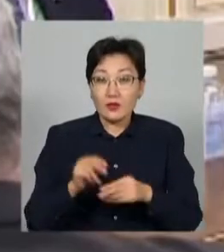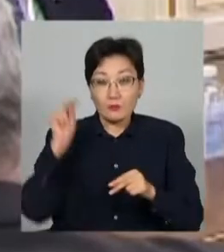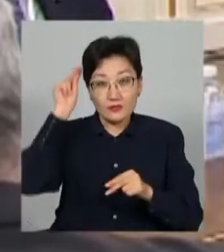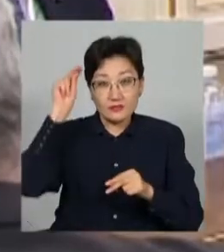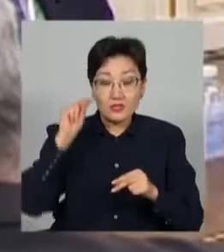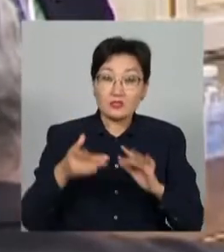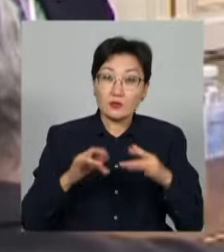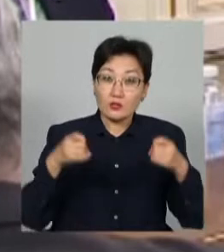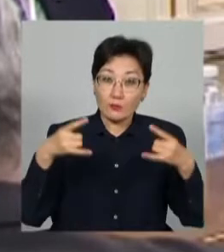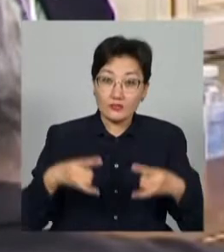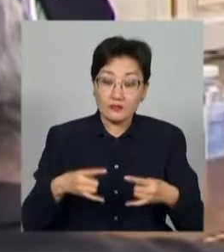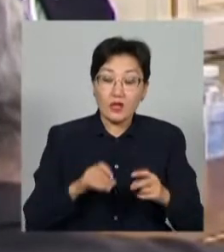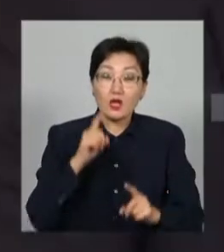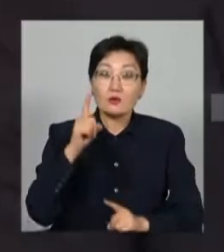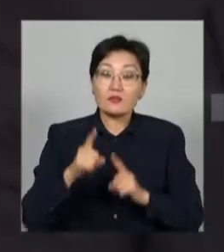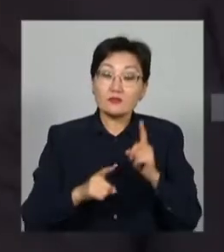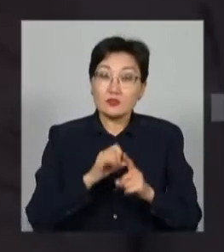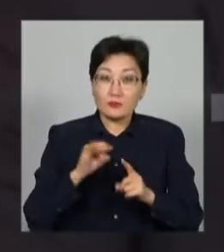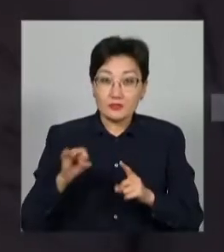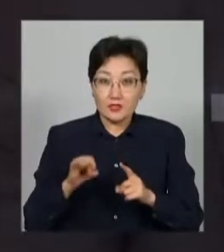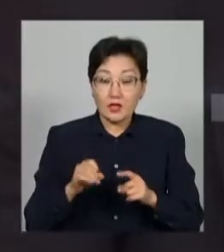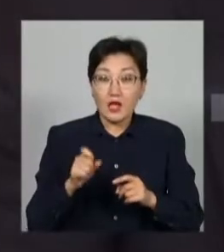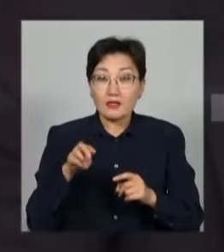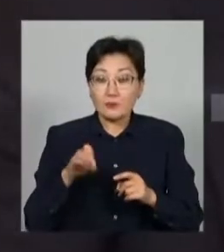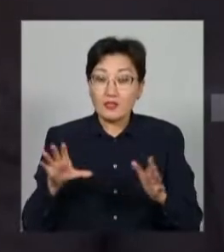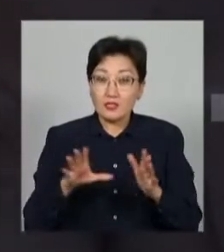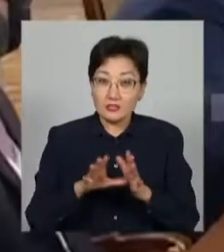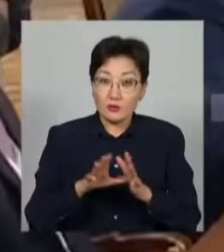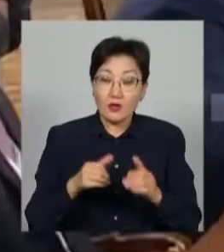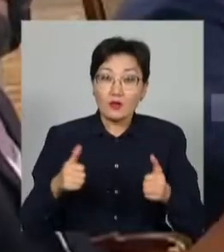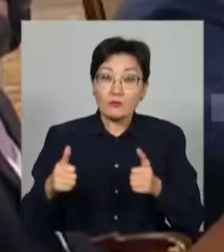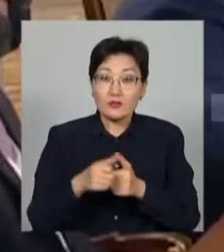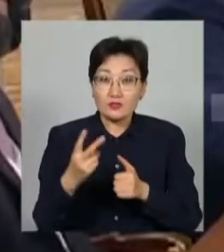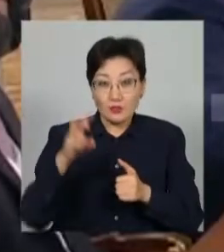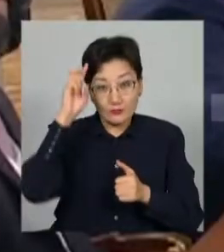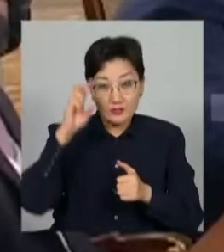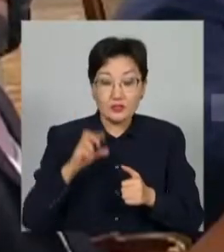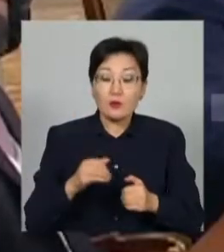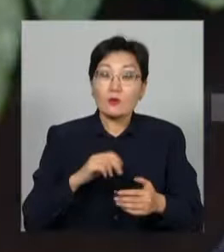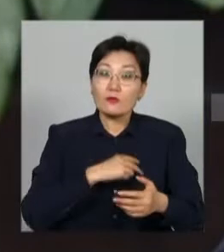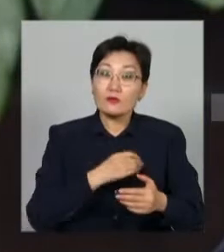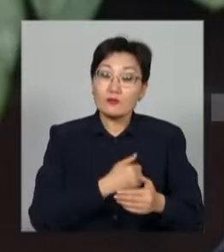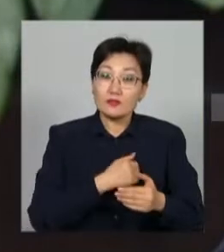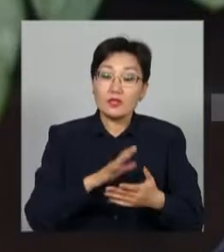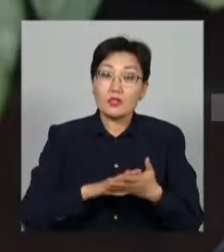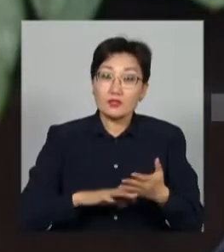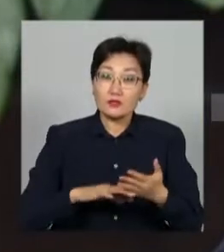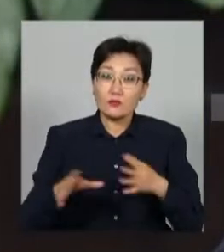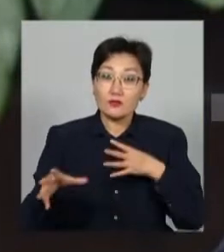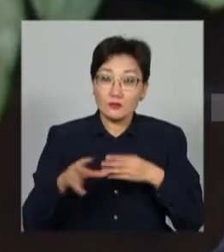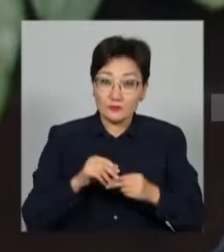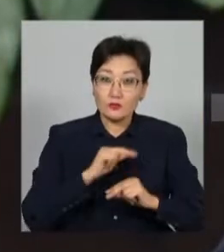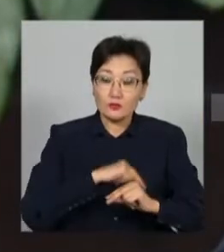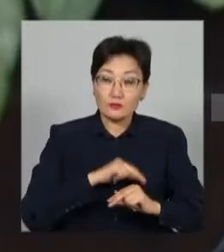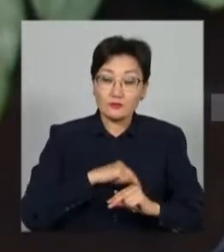образования, цифровизации, космической промышленности и атомной энергетики. Лидеры обеих стран твердо намерены и дальше продолжать